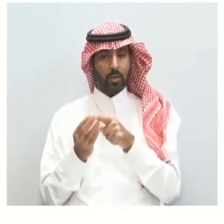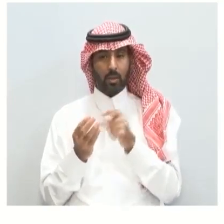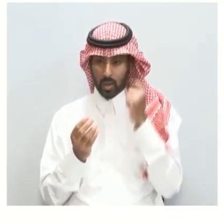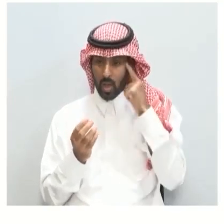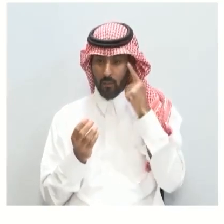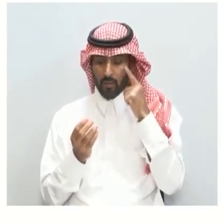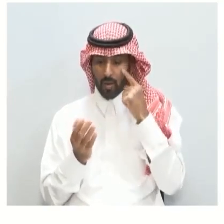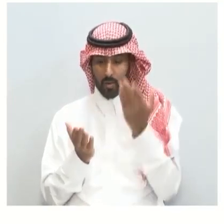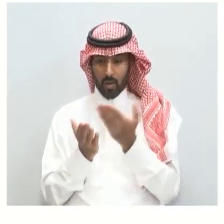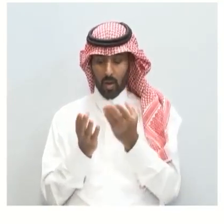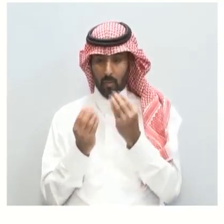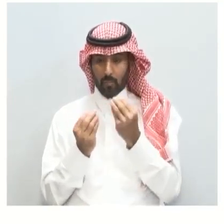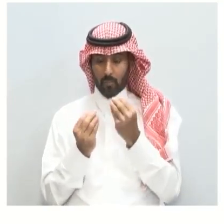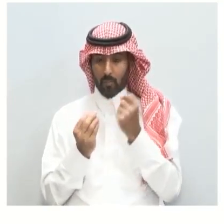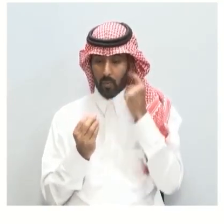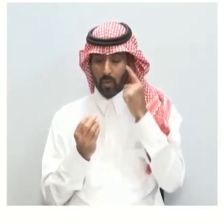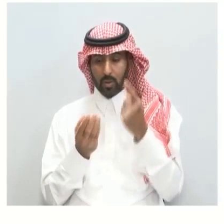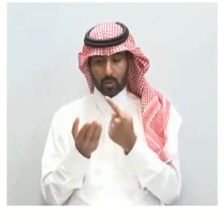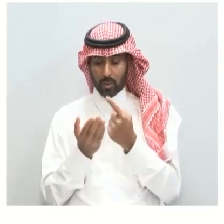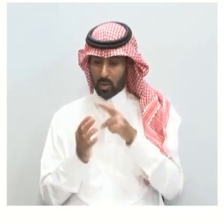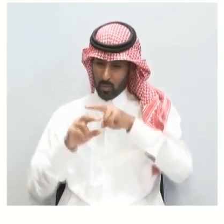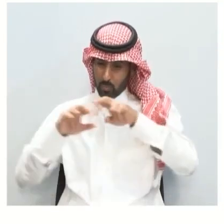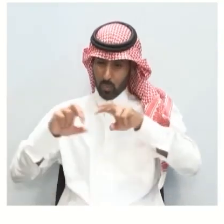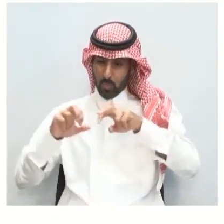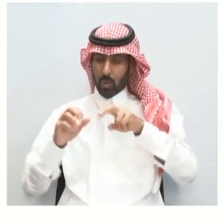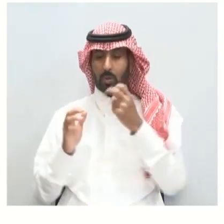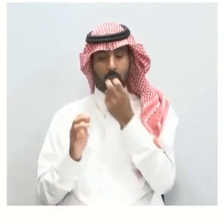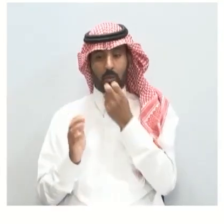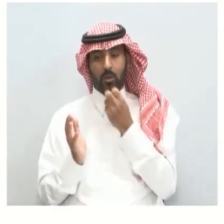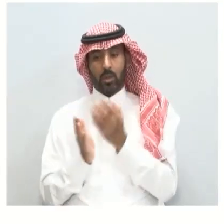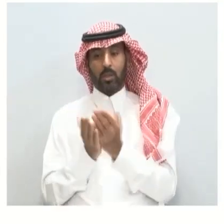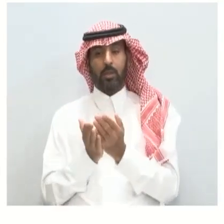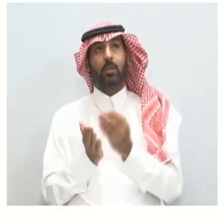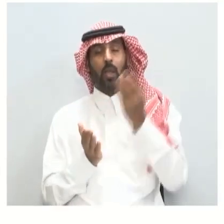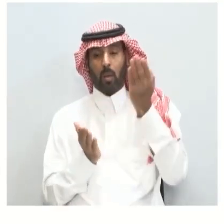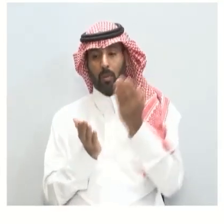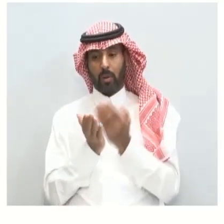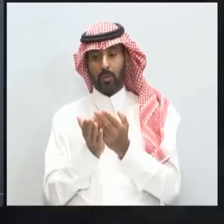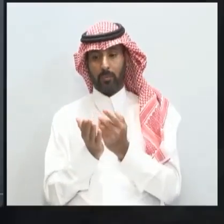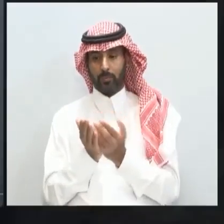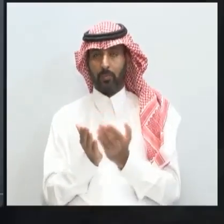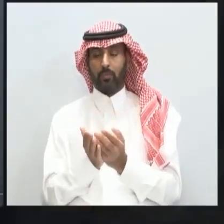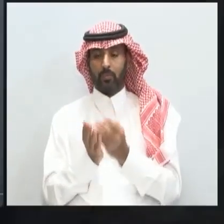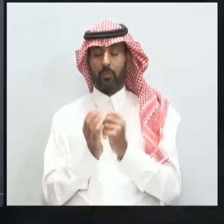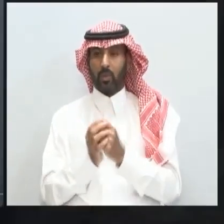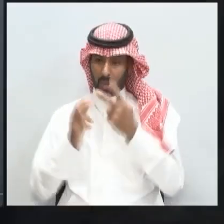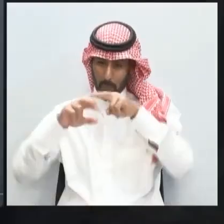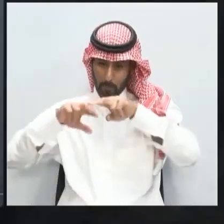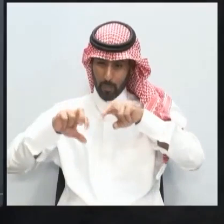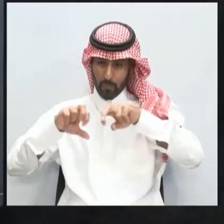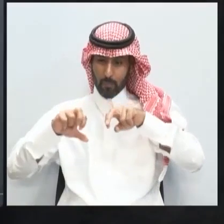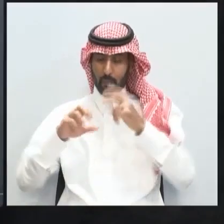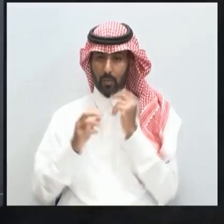متعلقه متعلقه بماذا بالقران الكريم وذكرنا لكم شيئا من تلكم الابحاث